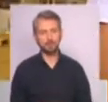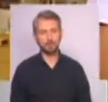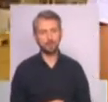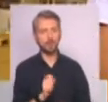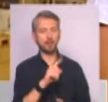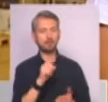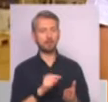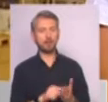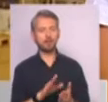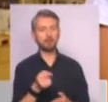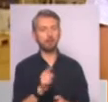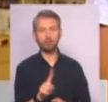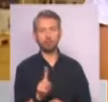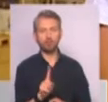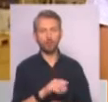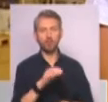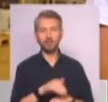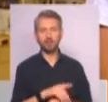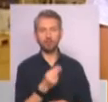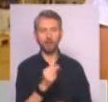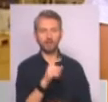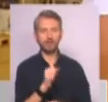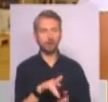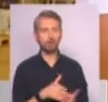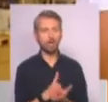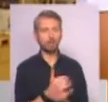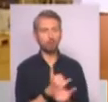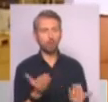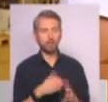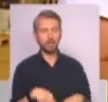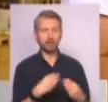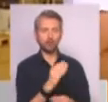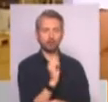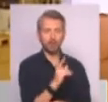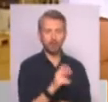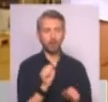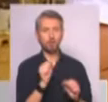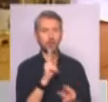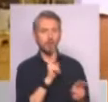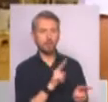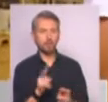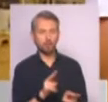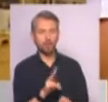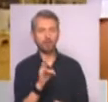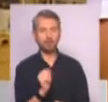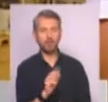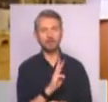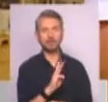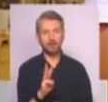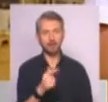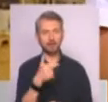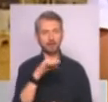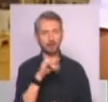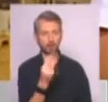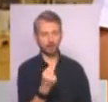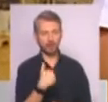Питання в наступному, що фактично тарифи за комунальні послуги, які надаються ЖЕКами, можна відслідкувати на сайті ГІОЦ.